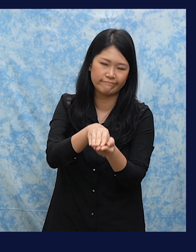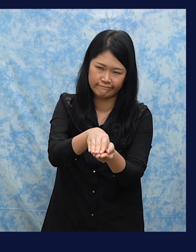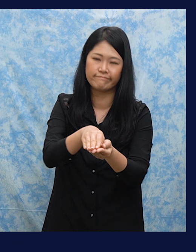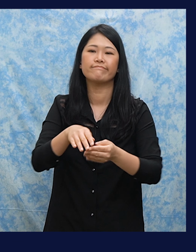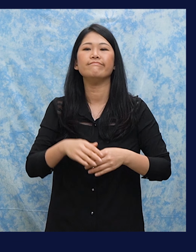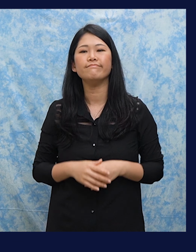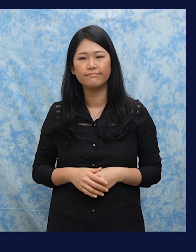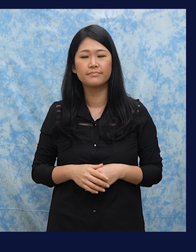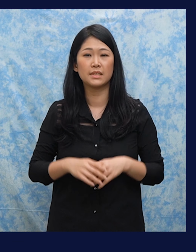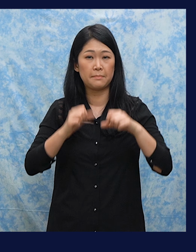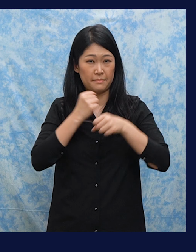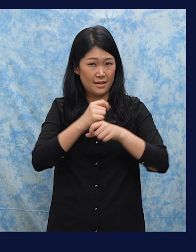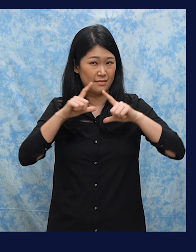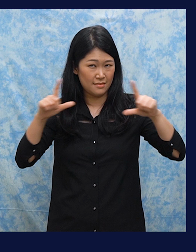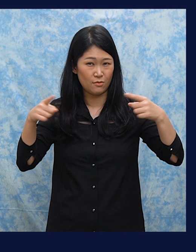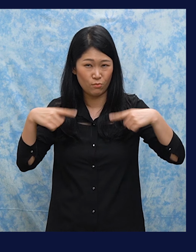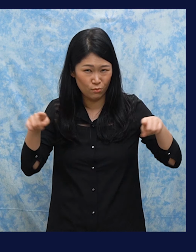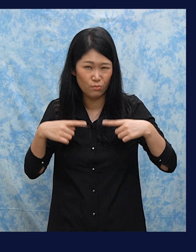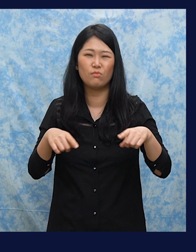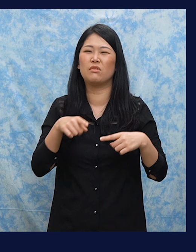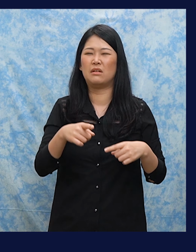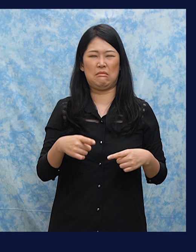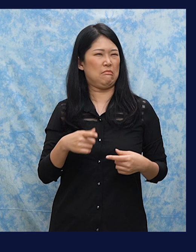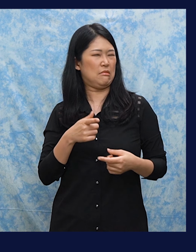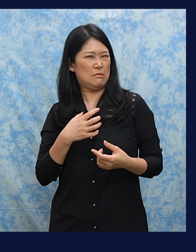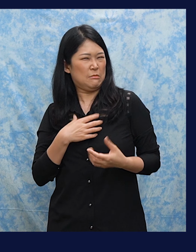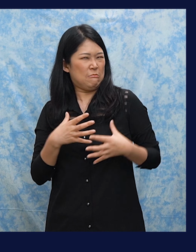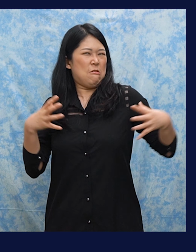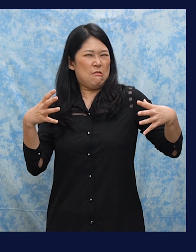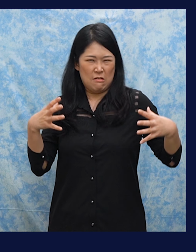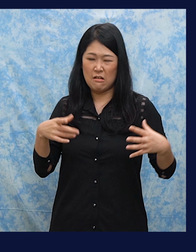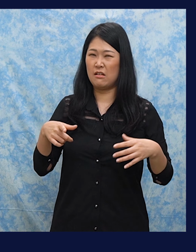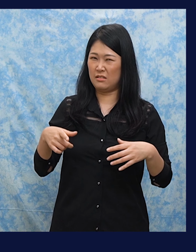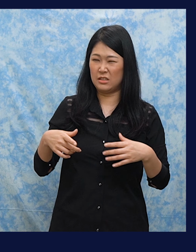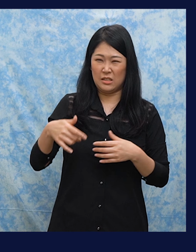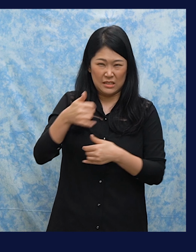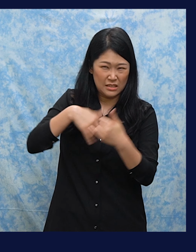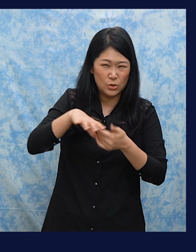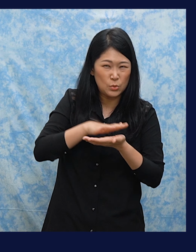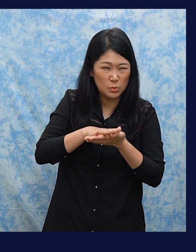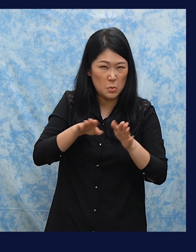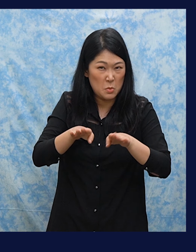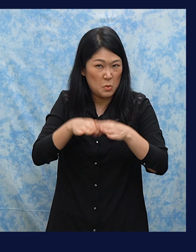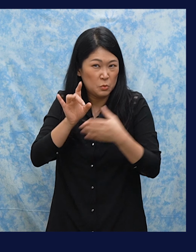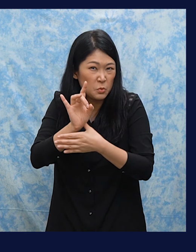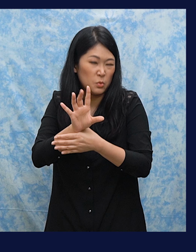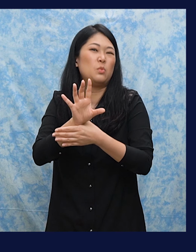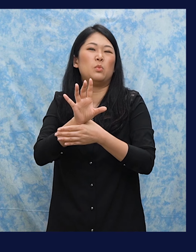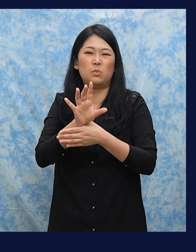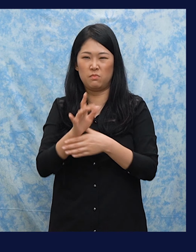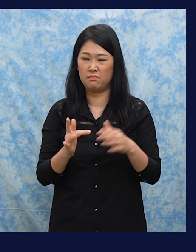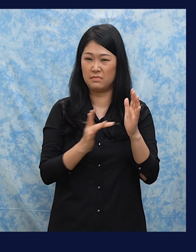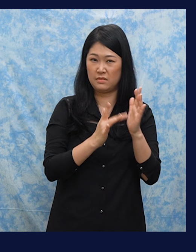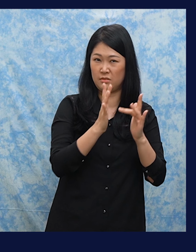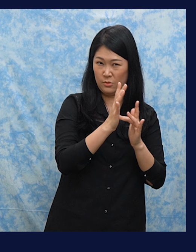埋葬为止。而圣马太受难曲感觉就更加大型了，他的剧情也都开始得